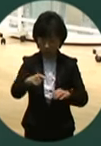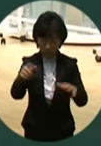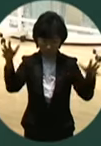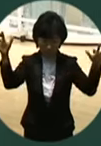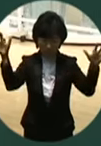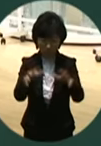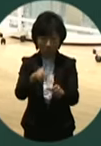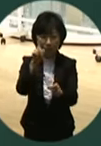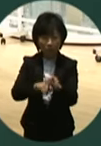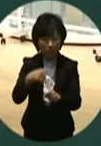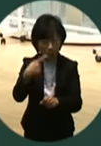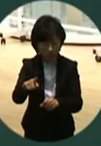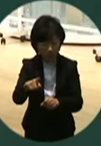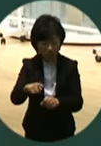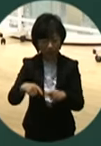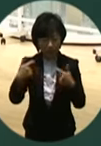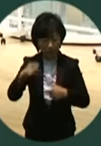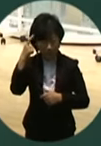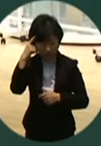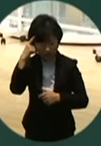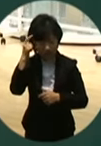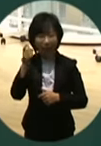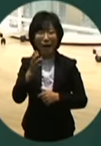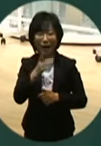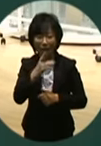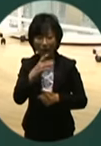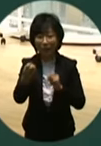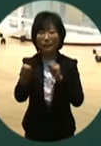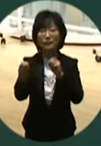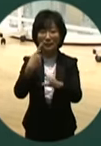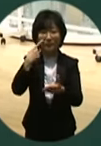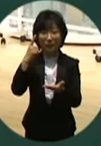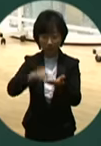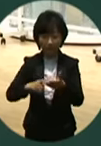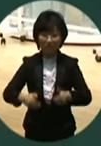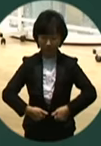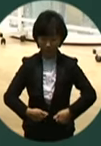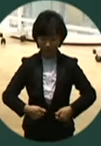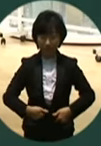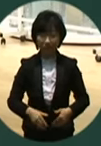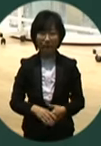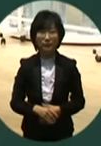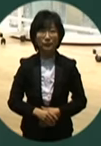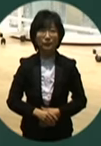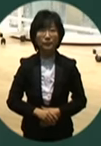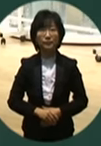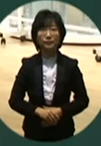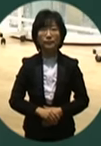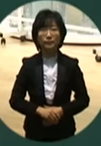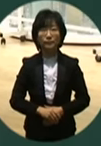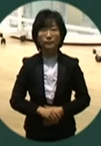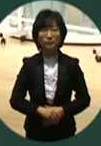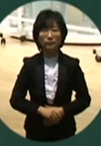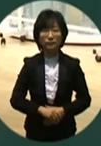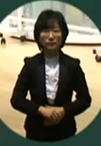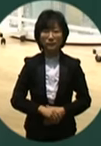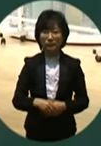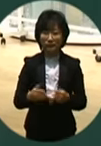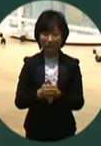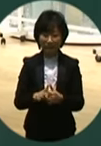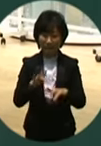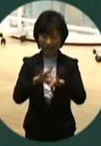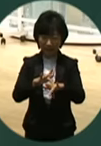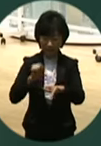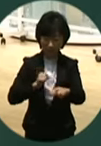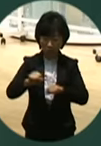응답을 찾아내야 됩니다. That's why you must always find the answer from the question, why do you gather here? 그래서 이걸 막아야 돼요.